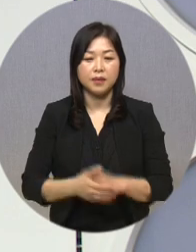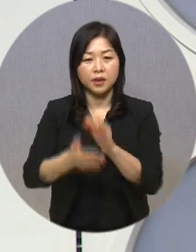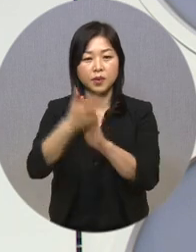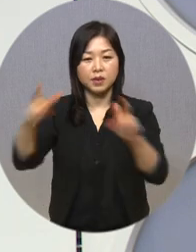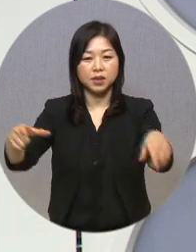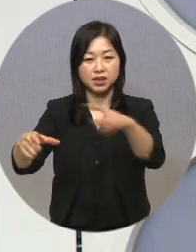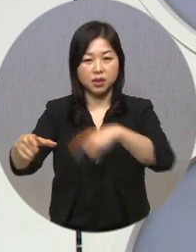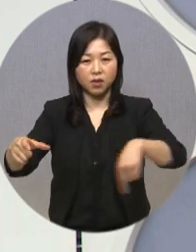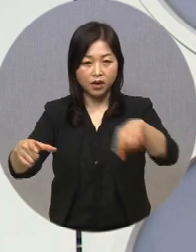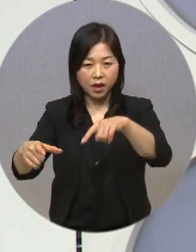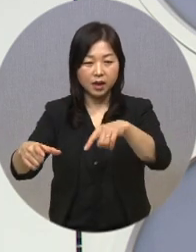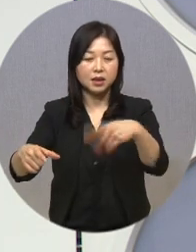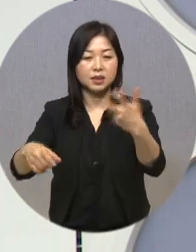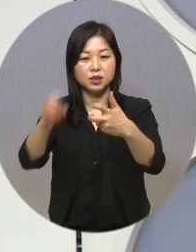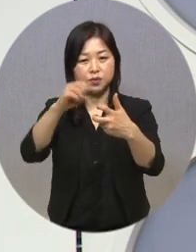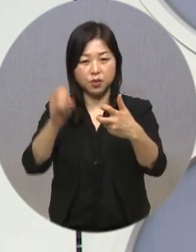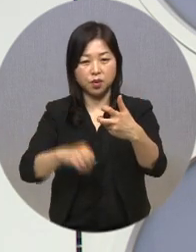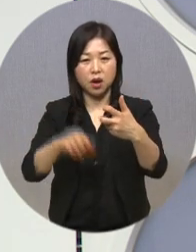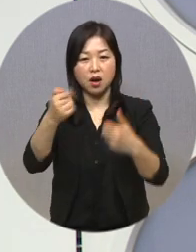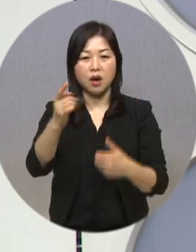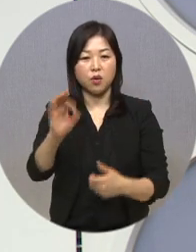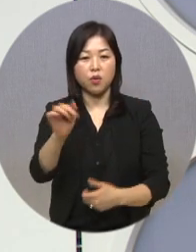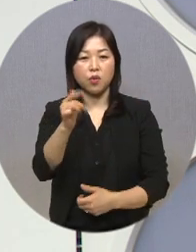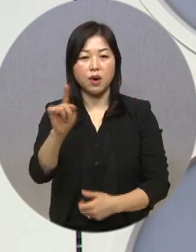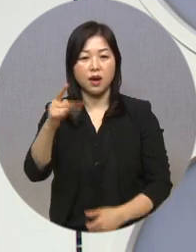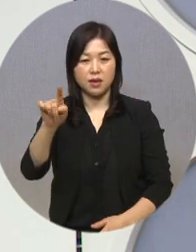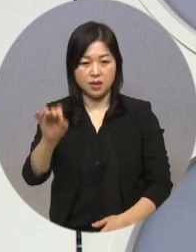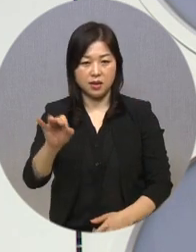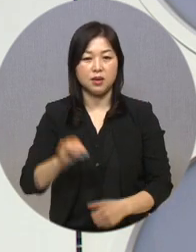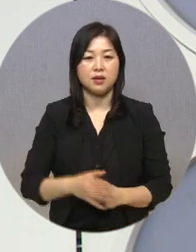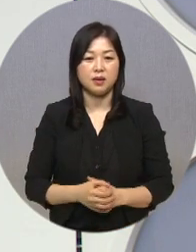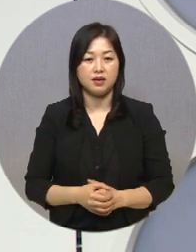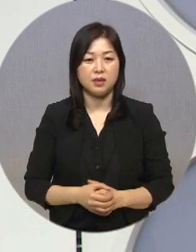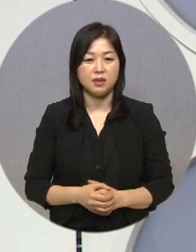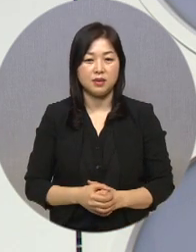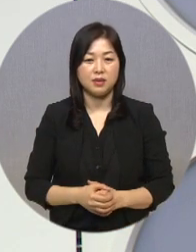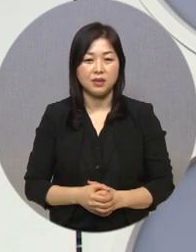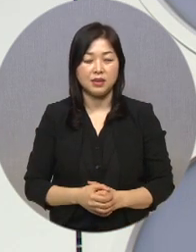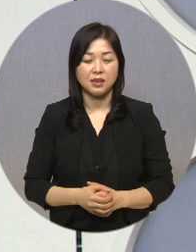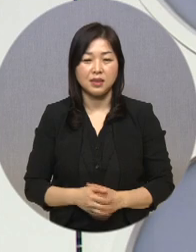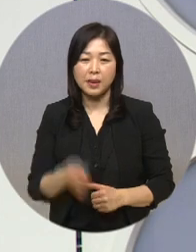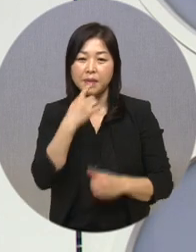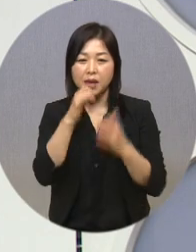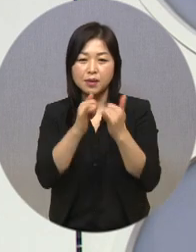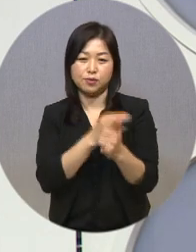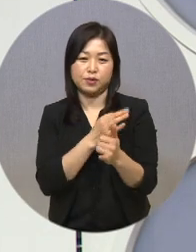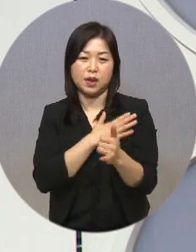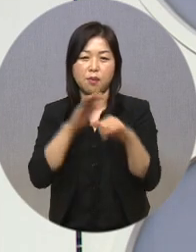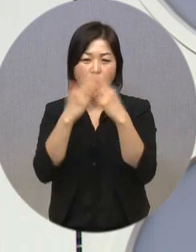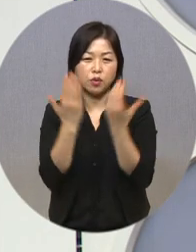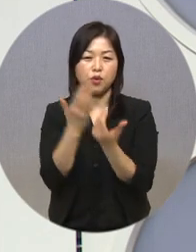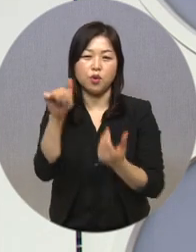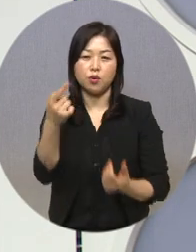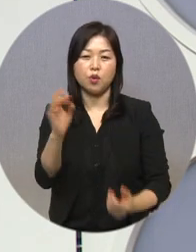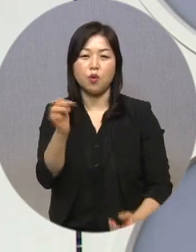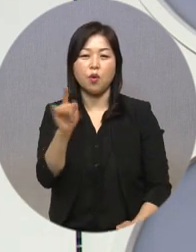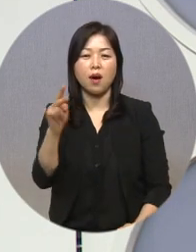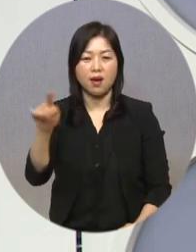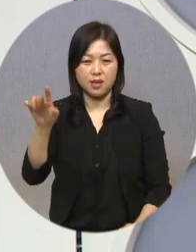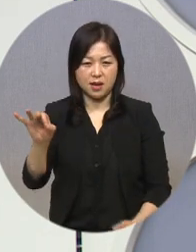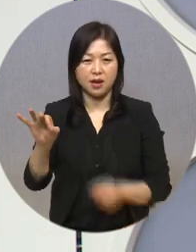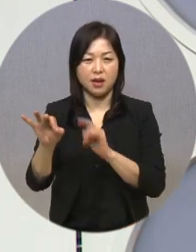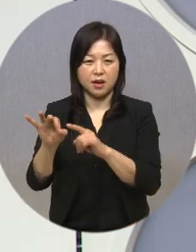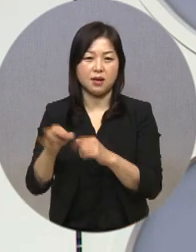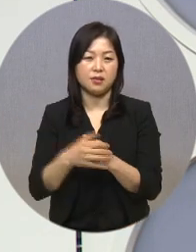거의 70%가 공화당입니다. 네. 그 난 몰랐는데 백인 부자들은 다 공화당이에요. 그러니까 프로